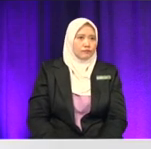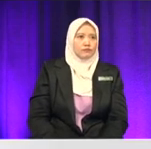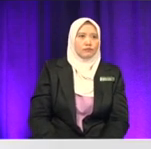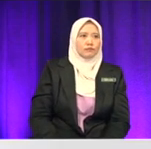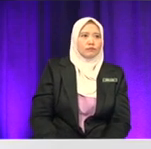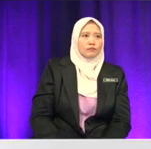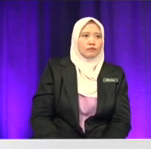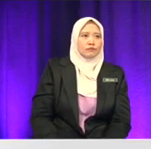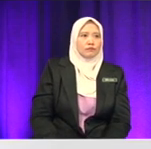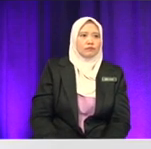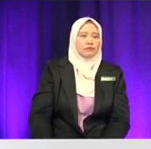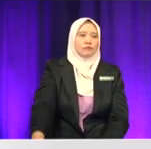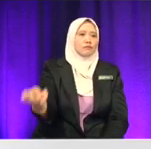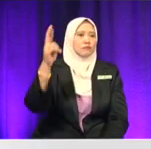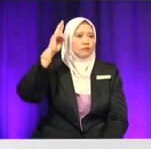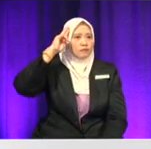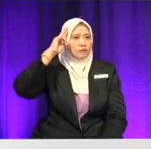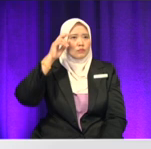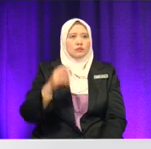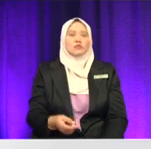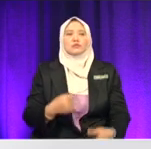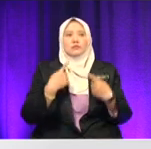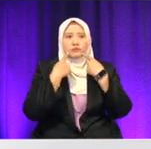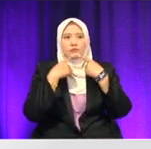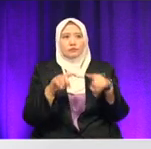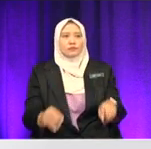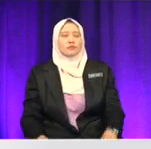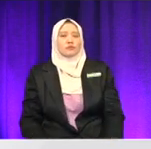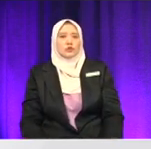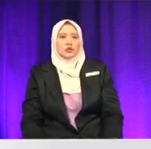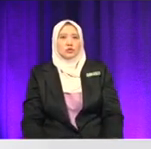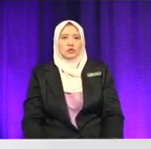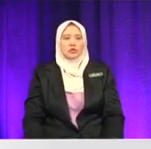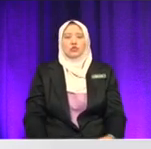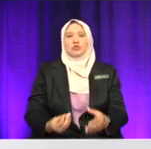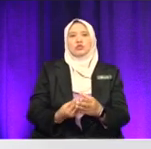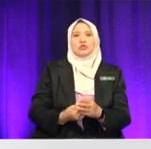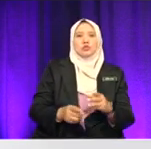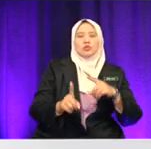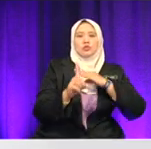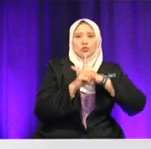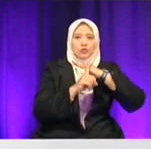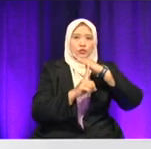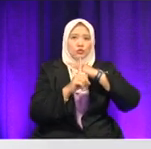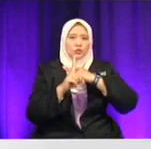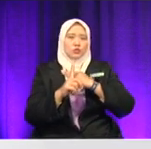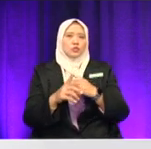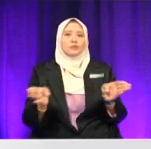Rashdan. Jawapannya suhu bilik. Suhu bilik. Boleh tak Rashdan berikan kesimpulan